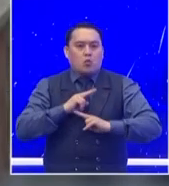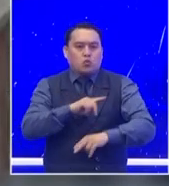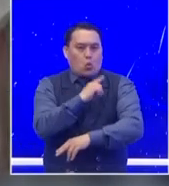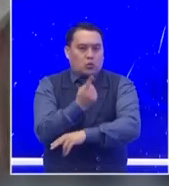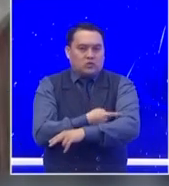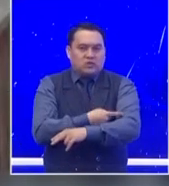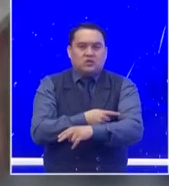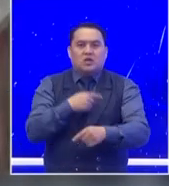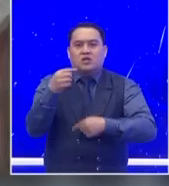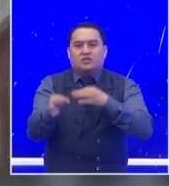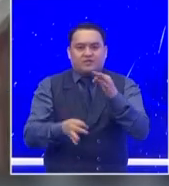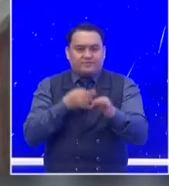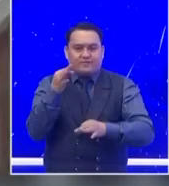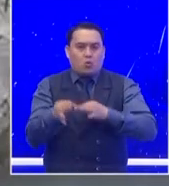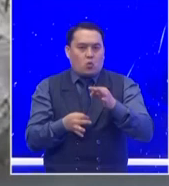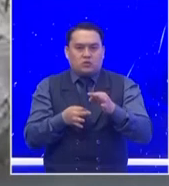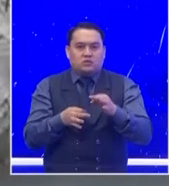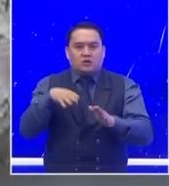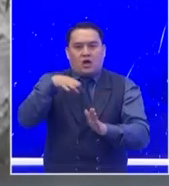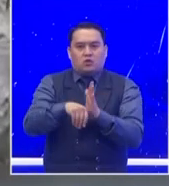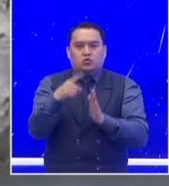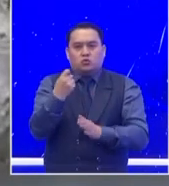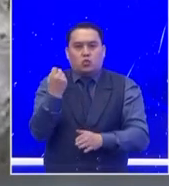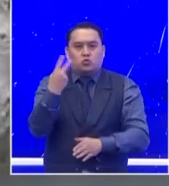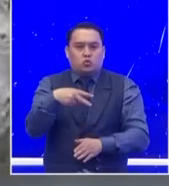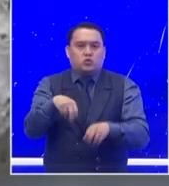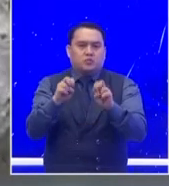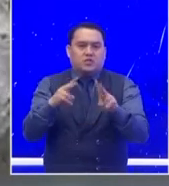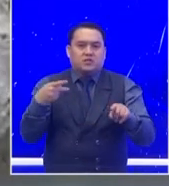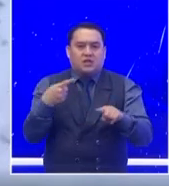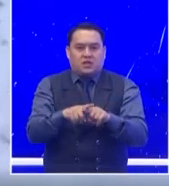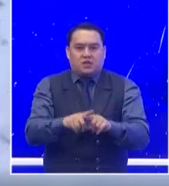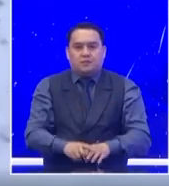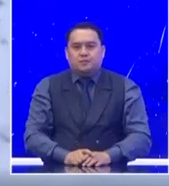усиленном режиме в 2 смены. Всего задействованы 140 единиц техники.